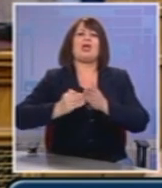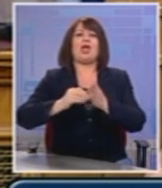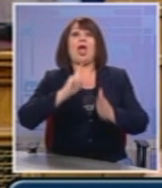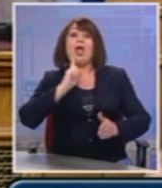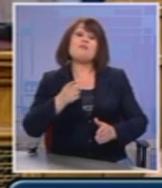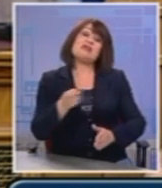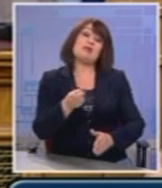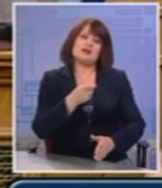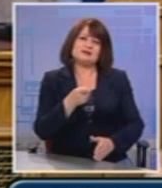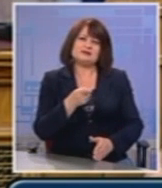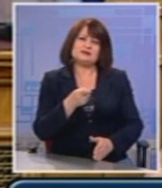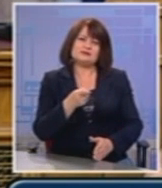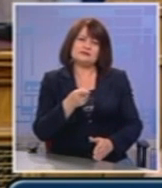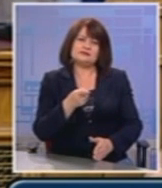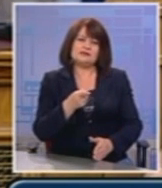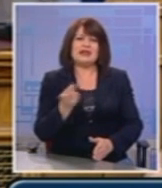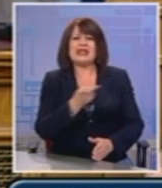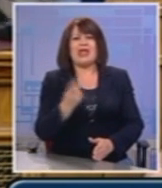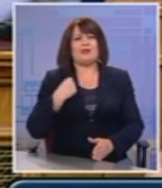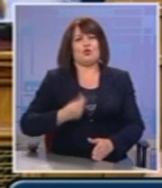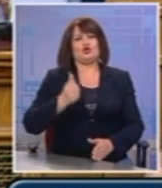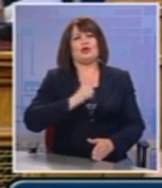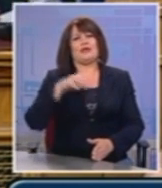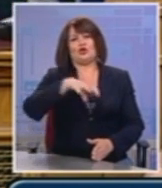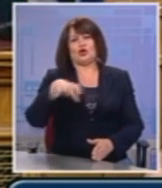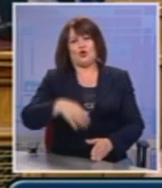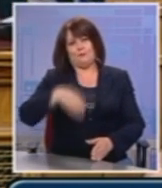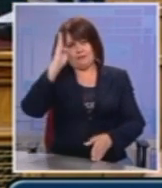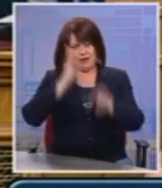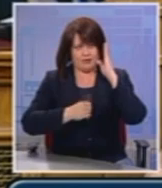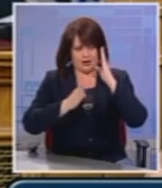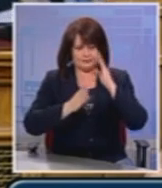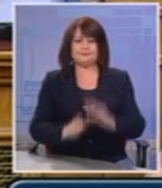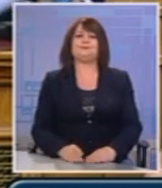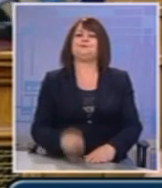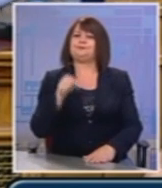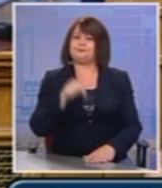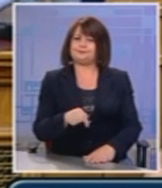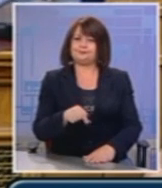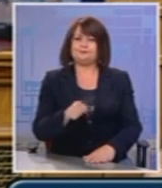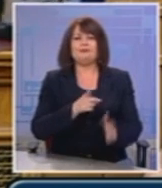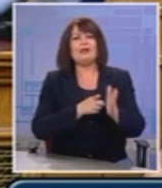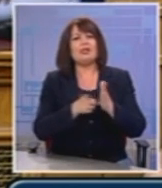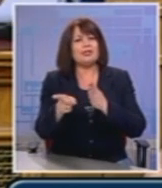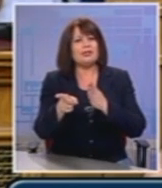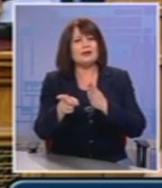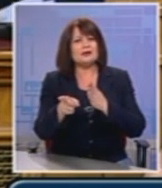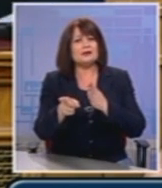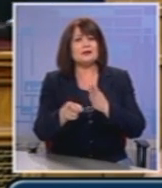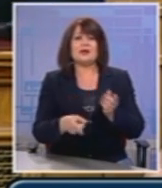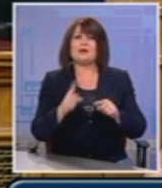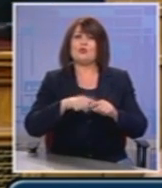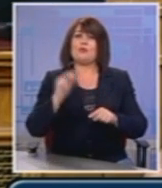εργασίας όπως λέγεται έπληξε και τους δύο τομείς τονίζω ότι και εδώ έχουμε μια ισχυρή απόκλιση από τον νικό πολιτισμό που